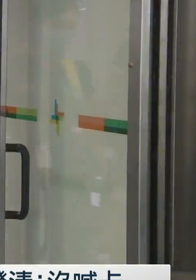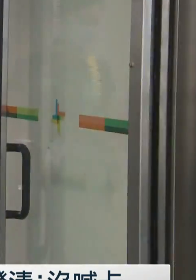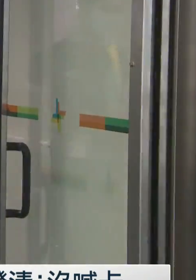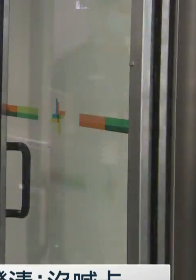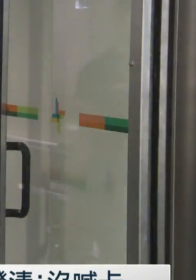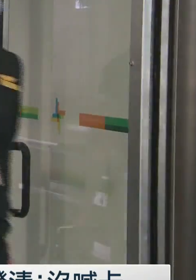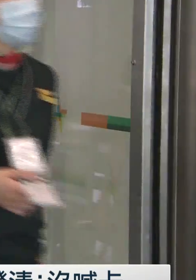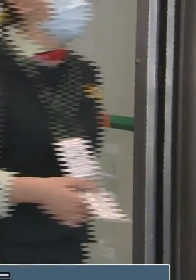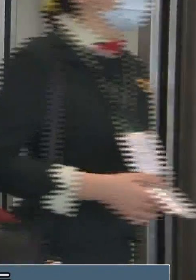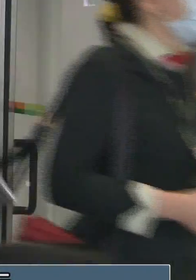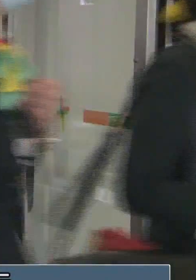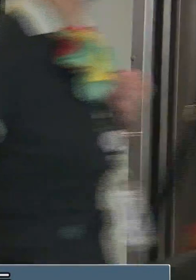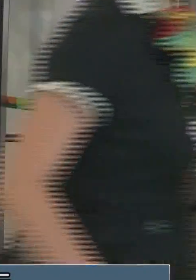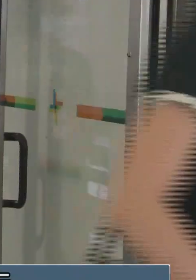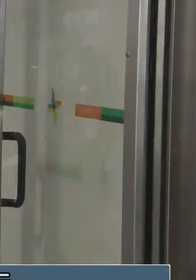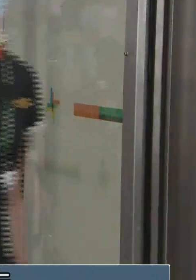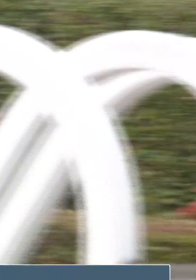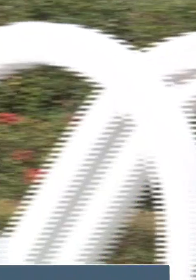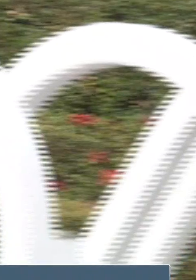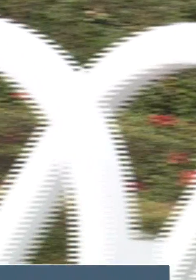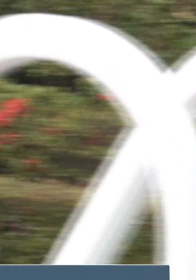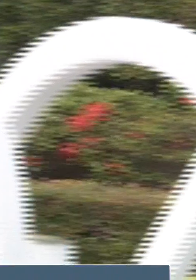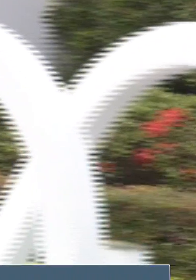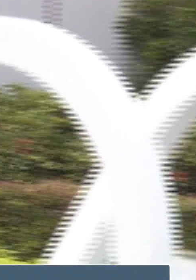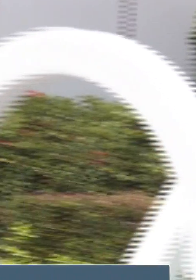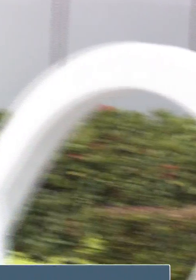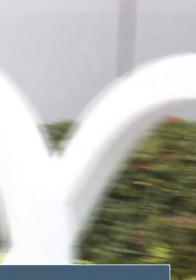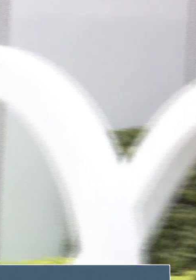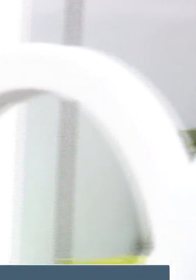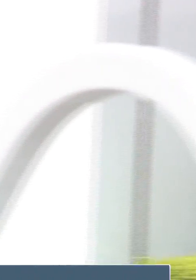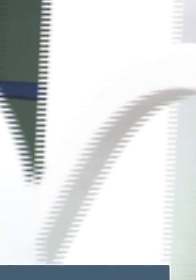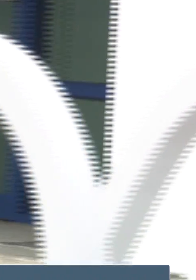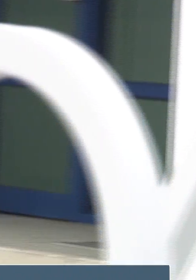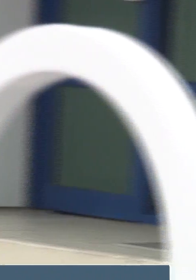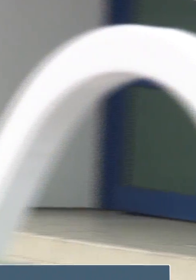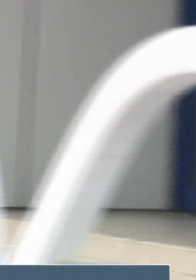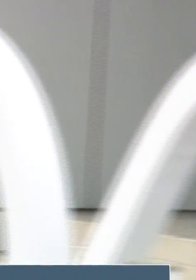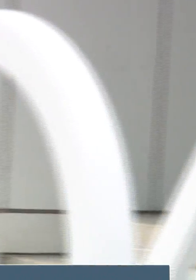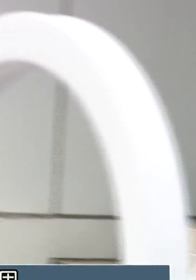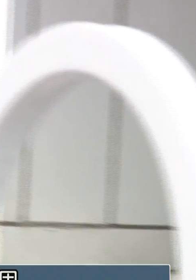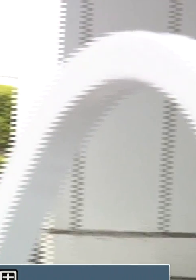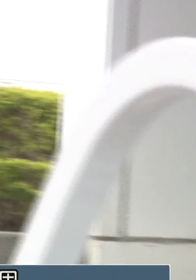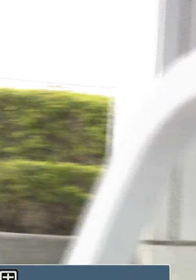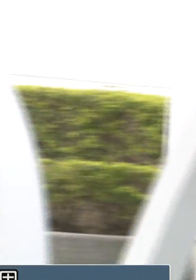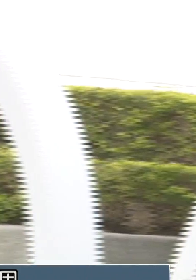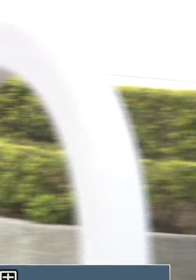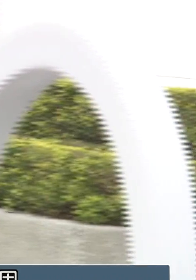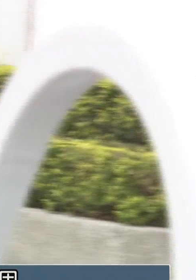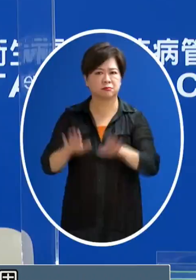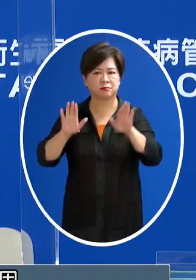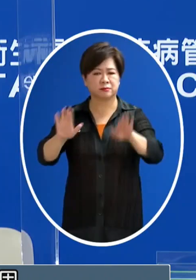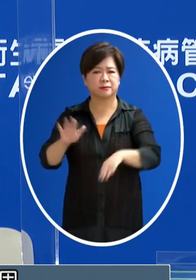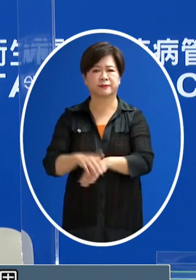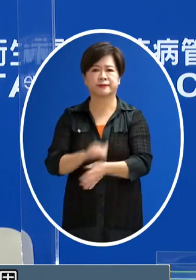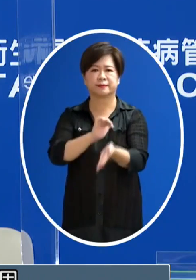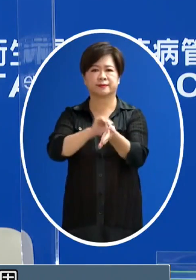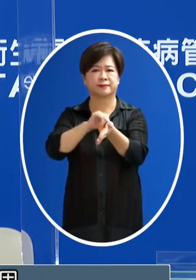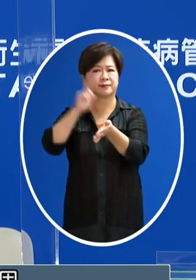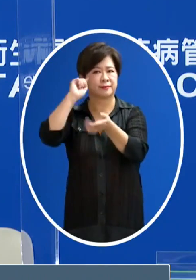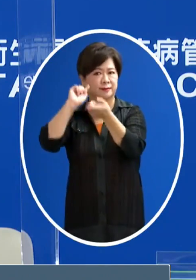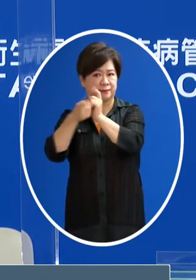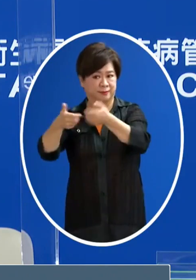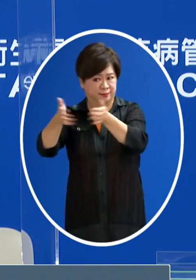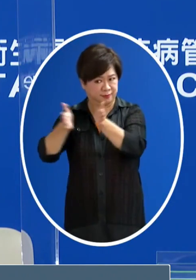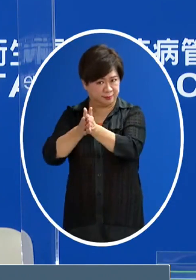准， 机组员的这个政策没有喊卡，主要造成误解是因为现在医疗应变组还针对这